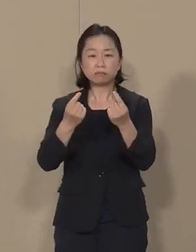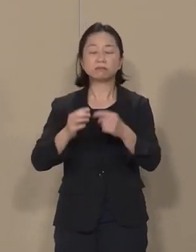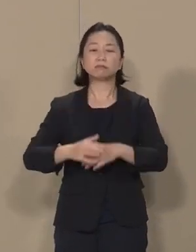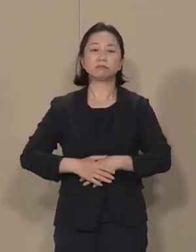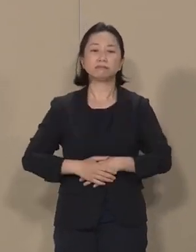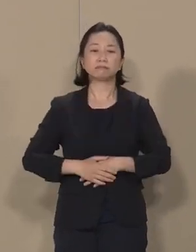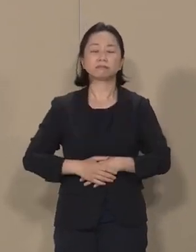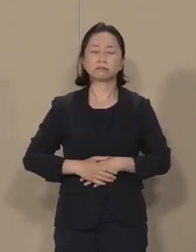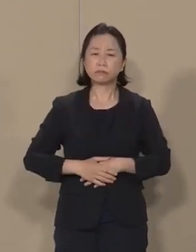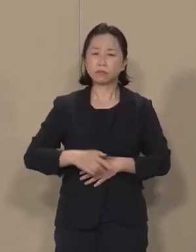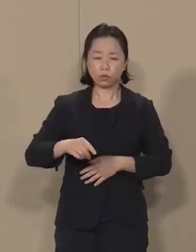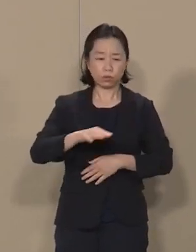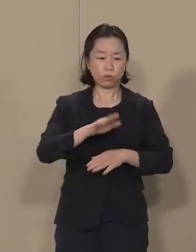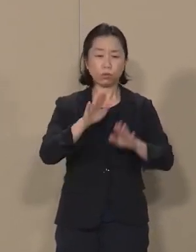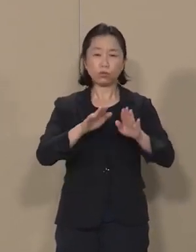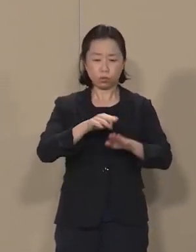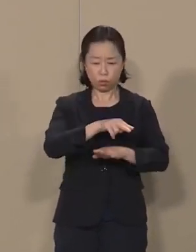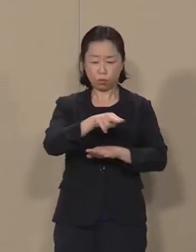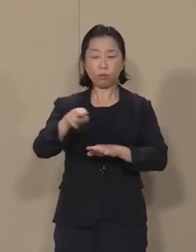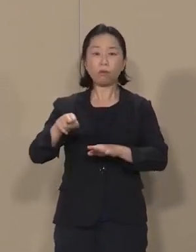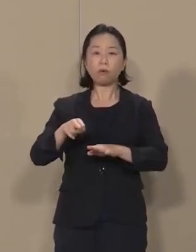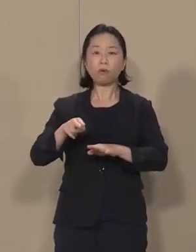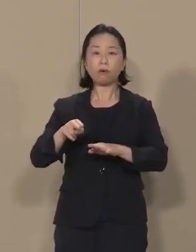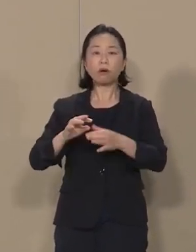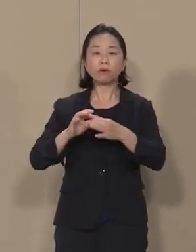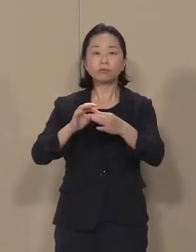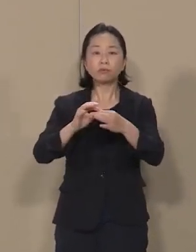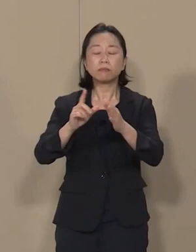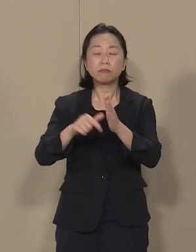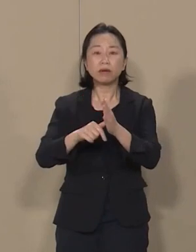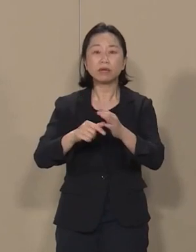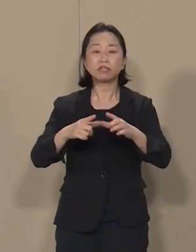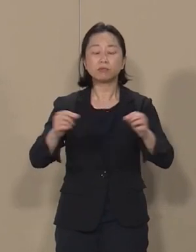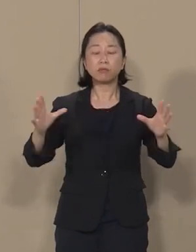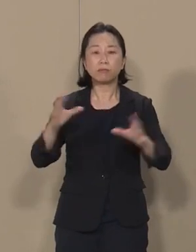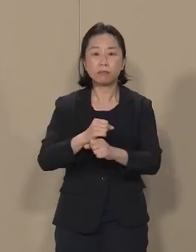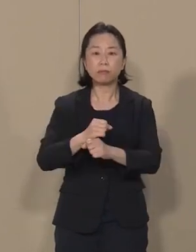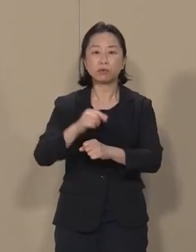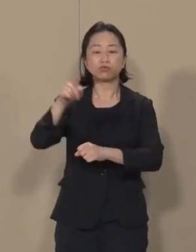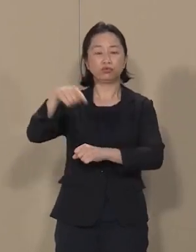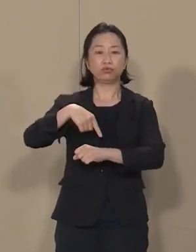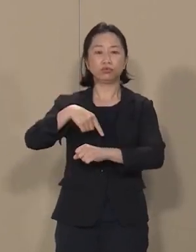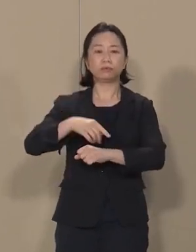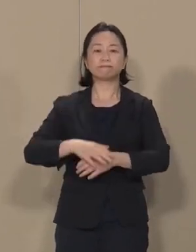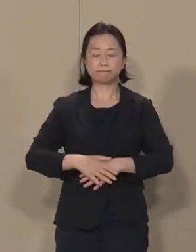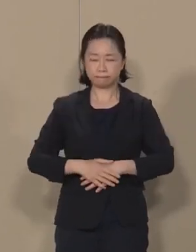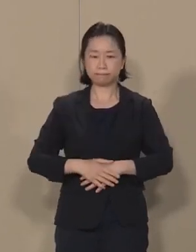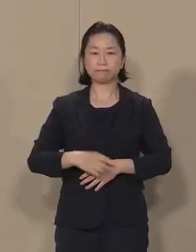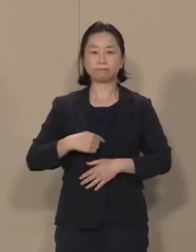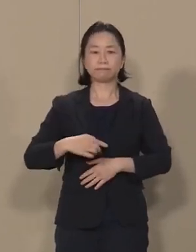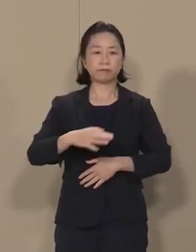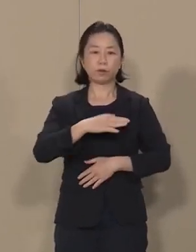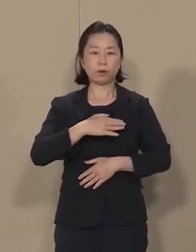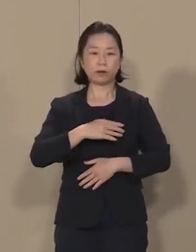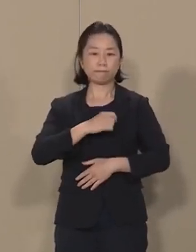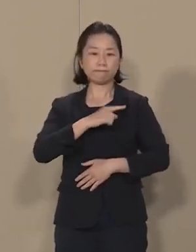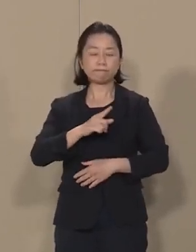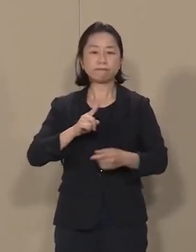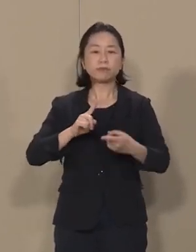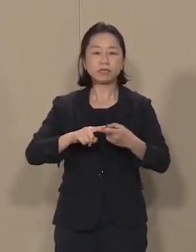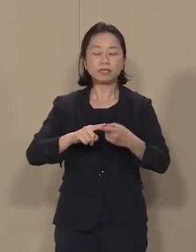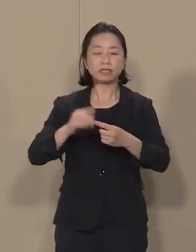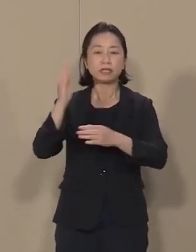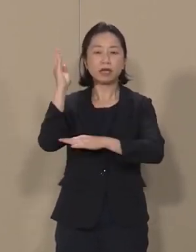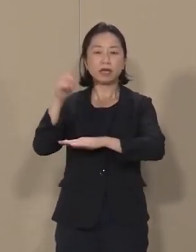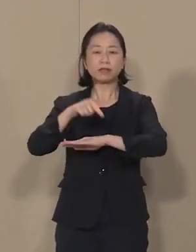でありますこんな状況していたら日本はなくなってしまいますなので私たちは積極たて積極的な財政出動す